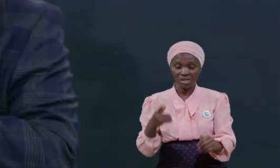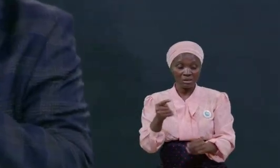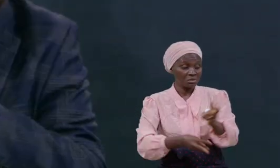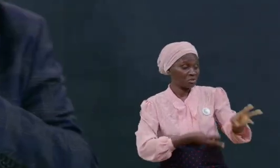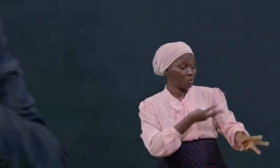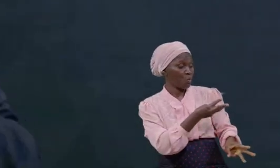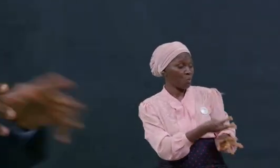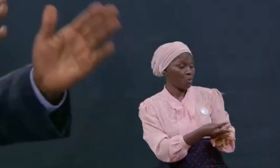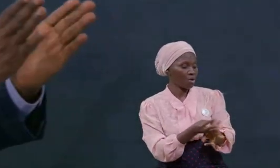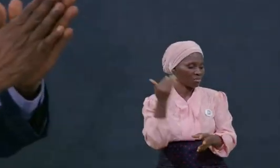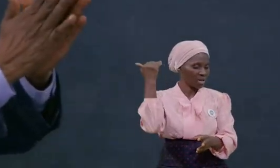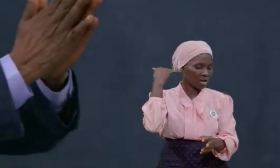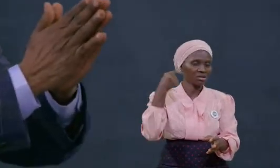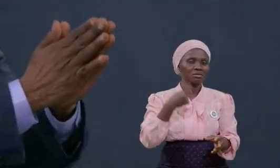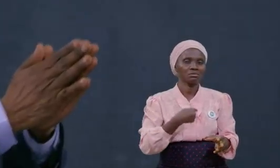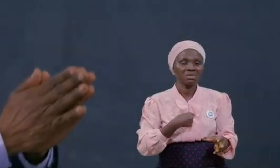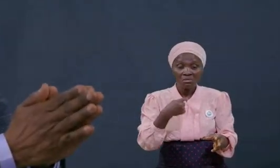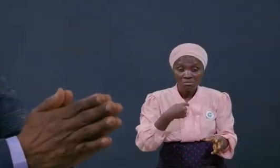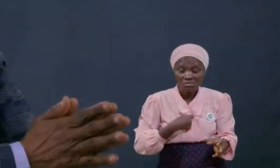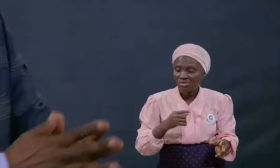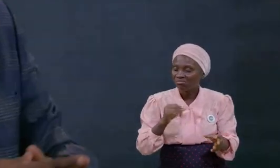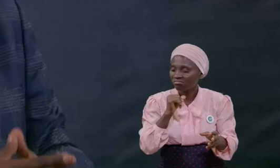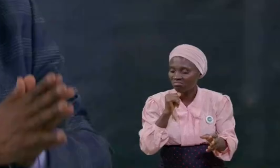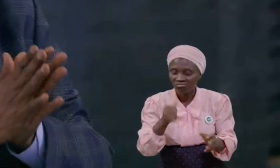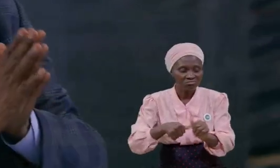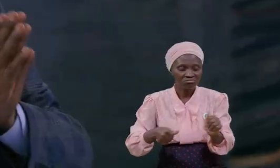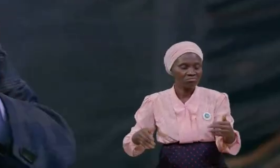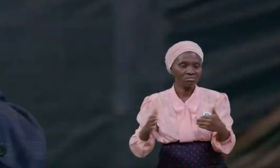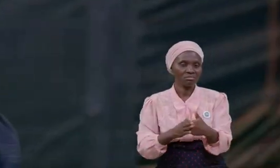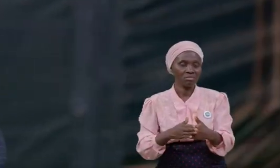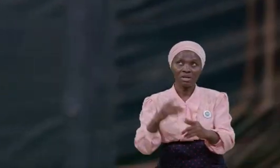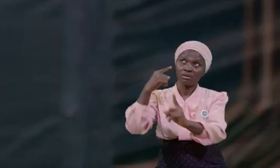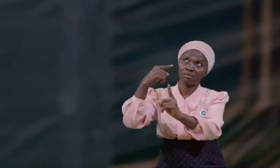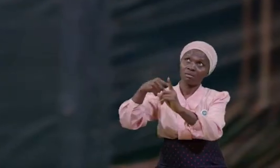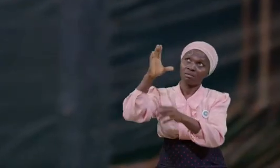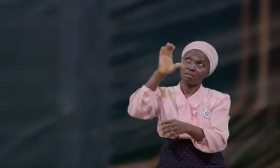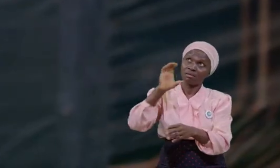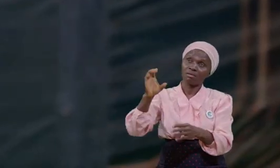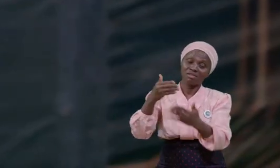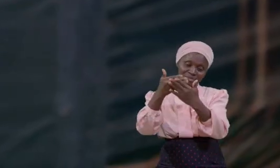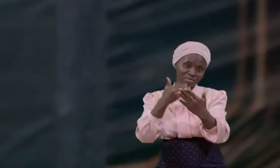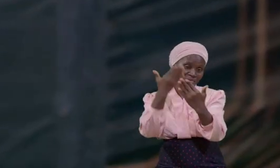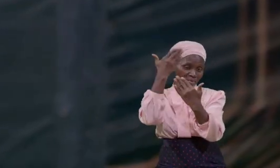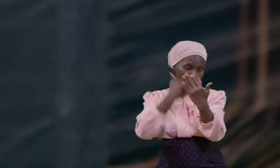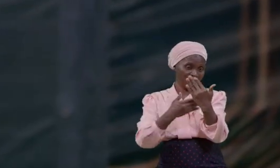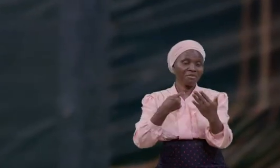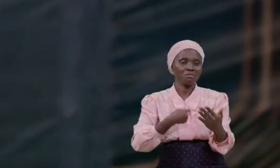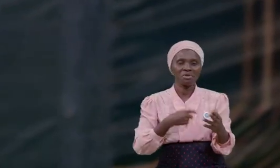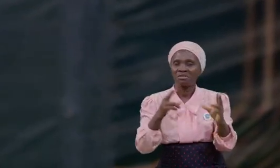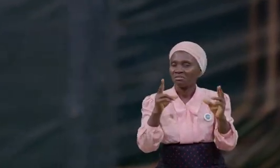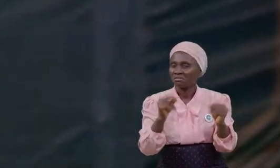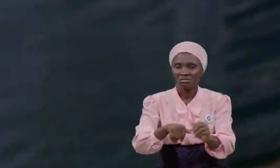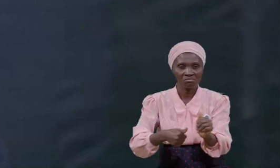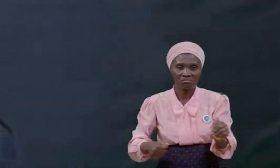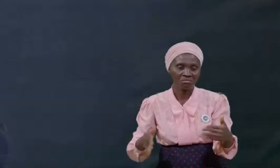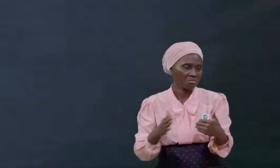retour. Point de retour. La croix devant moi. Point de retour. Point de retour. Même